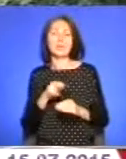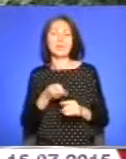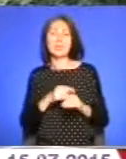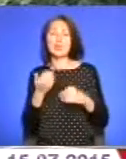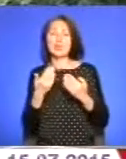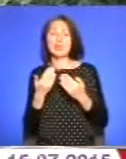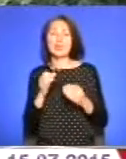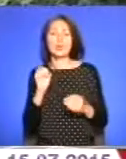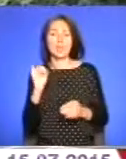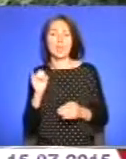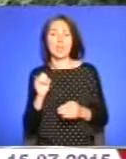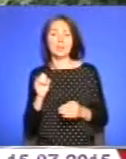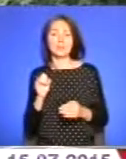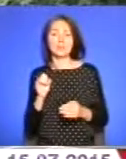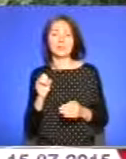і